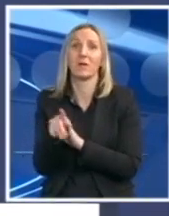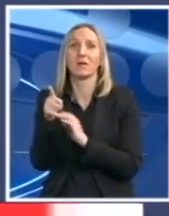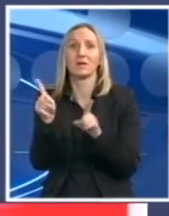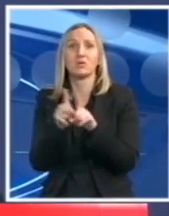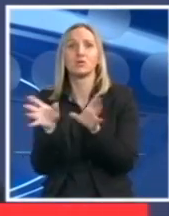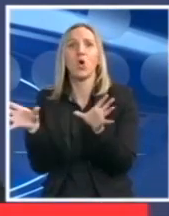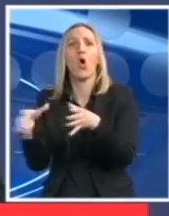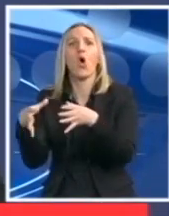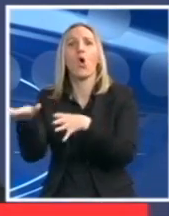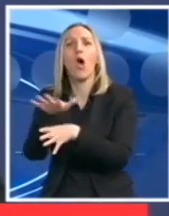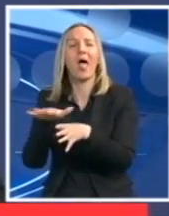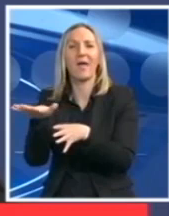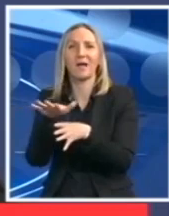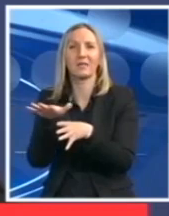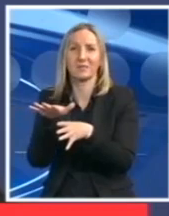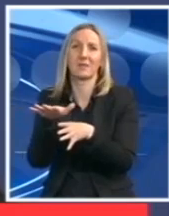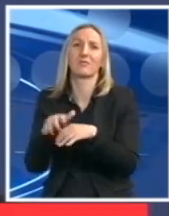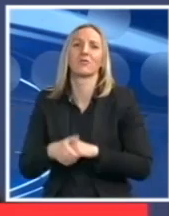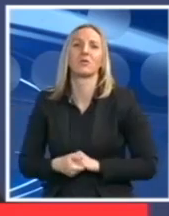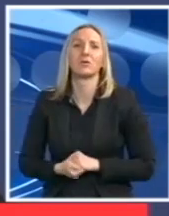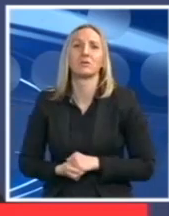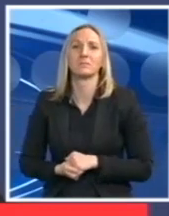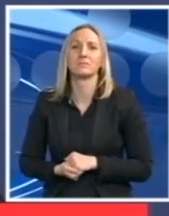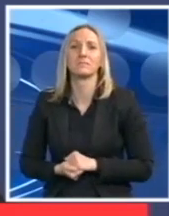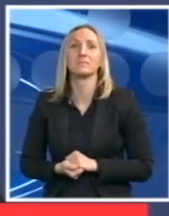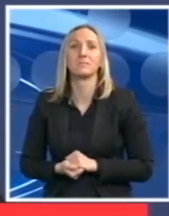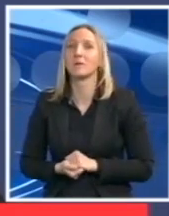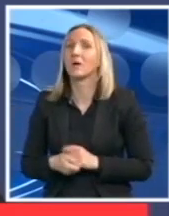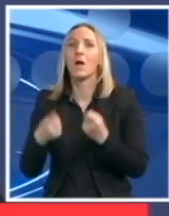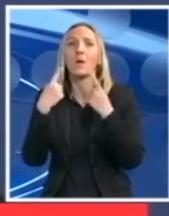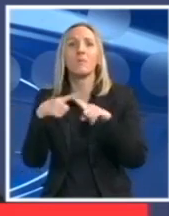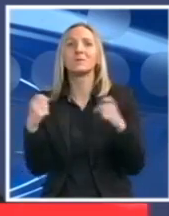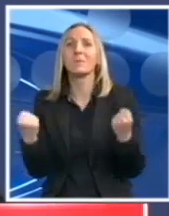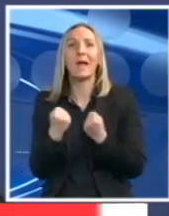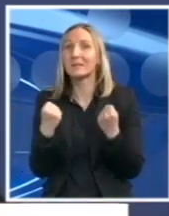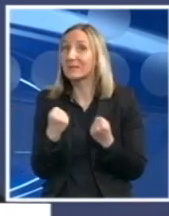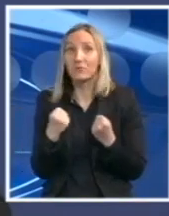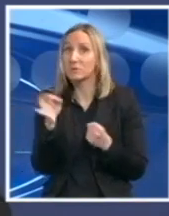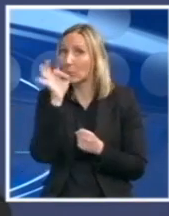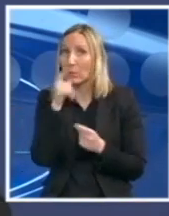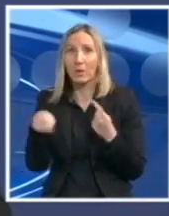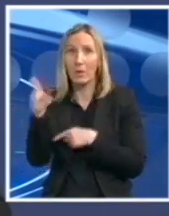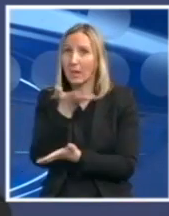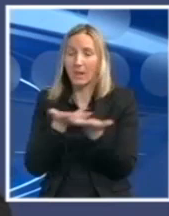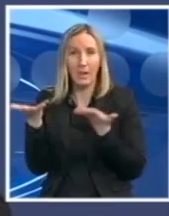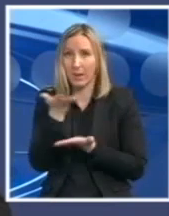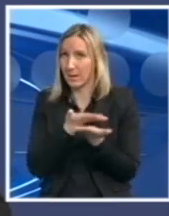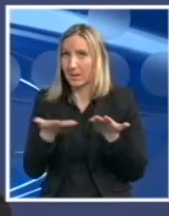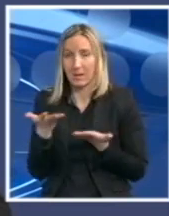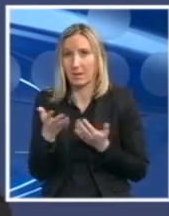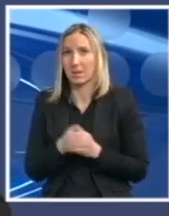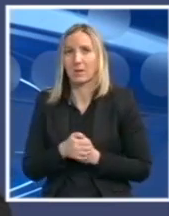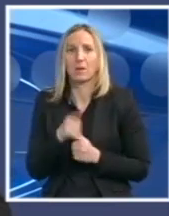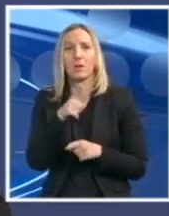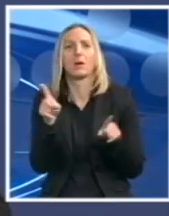kolektivno, o tome nekih posebnih aktivnosti nije bilo, znači tretiraju